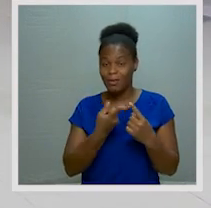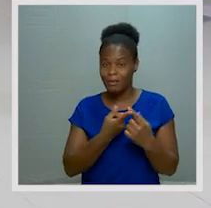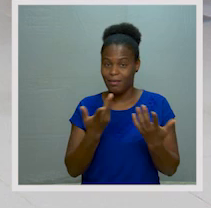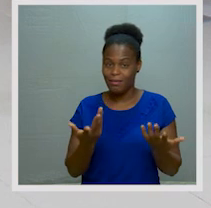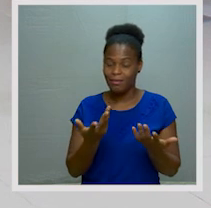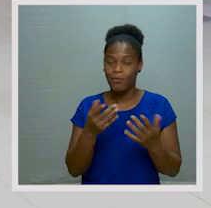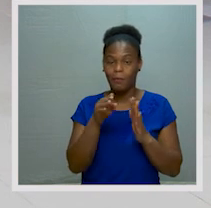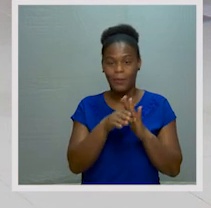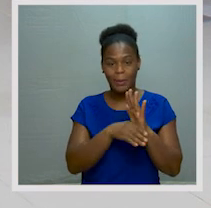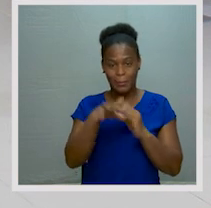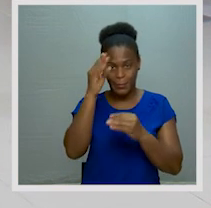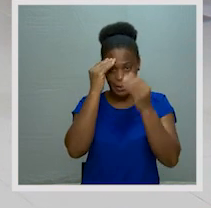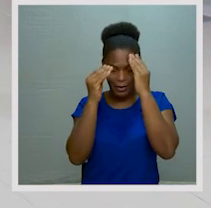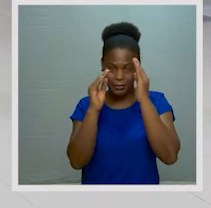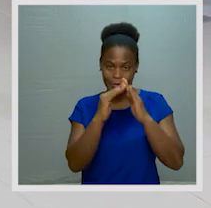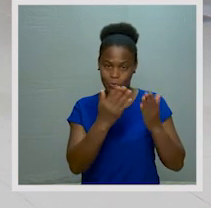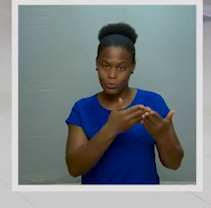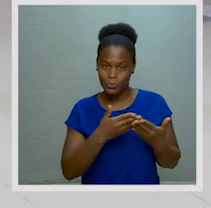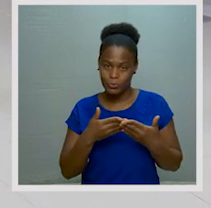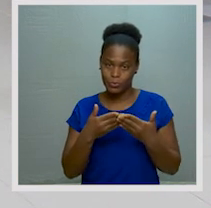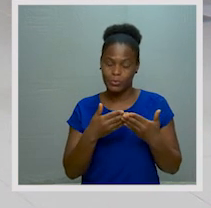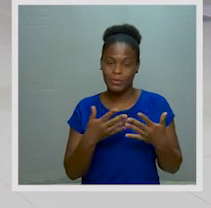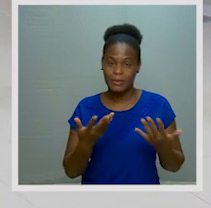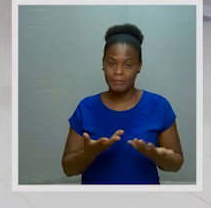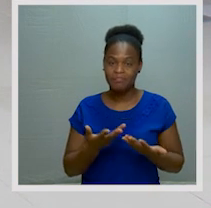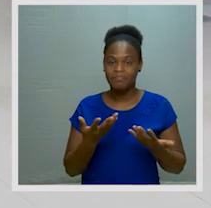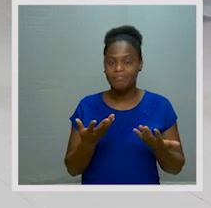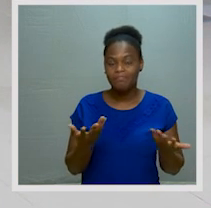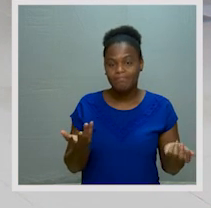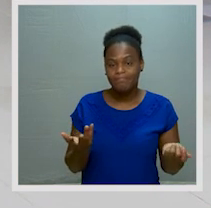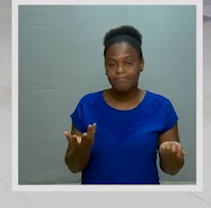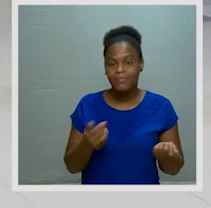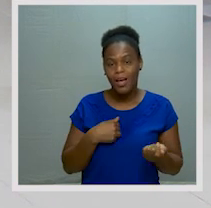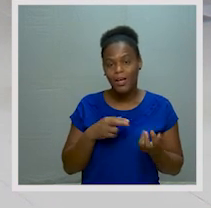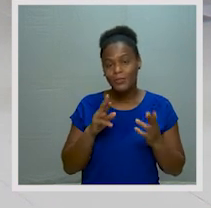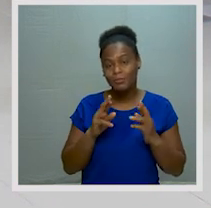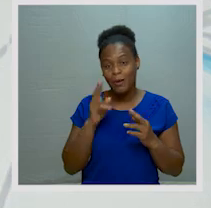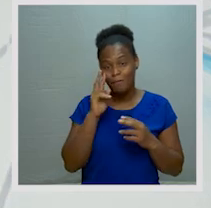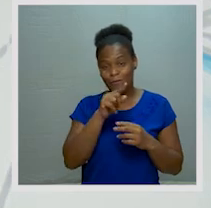12e année du programme Apprendre et étudier à la maison.